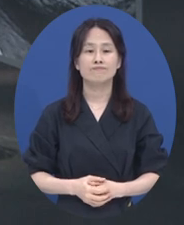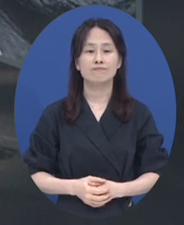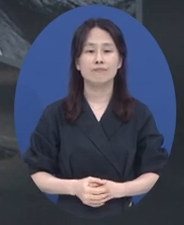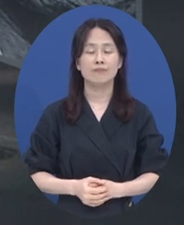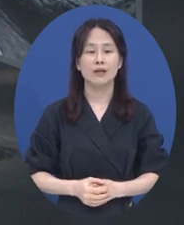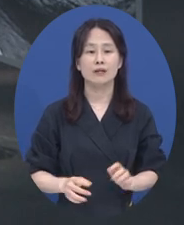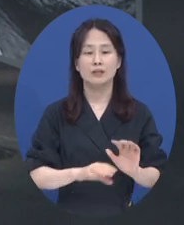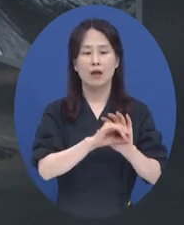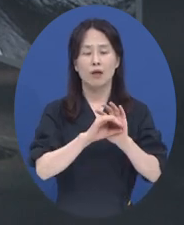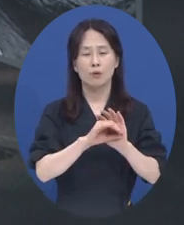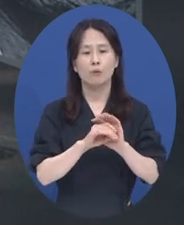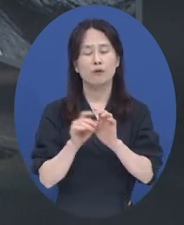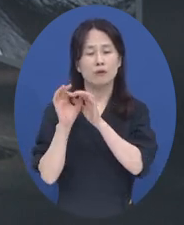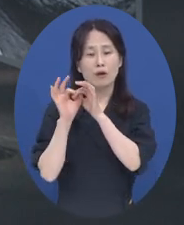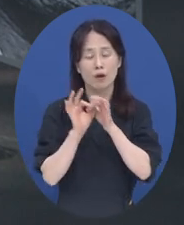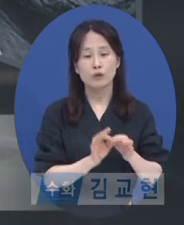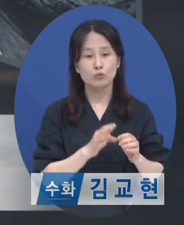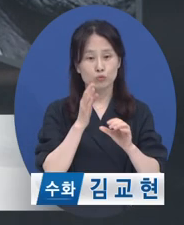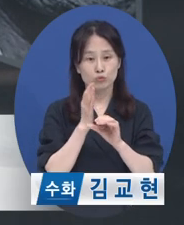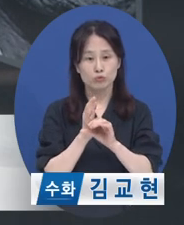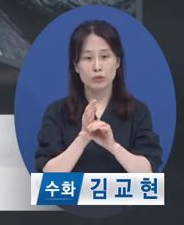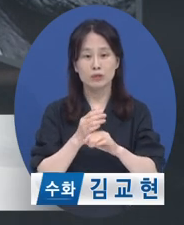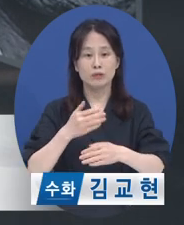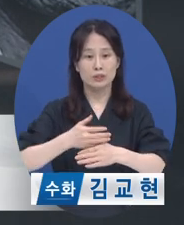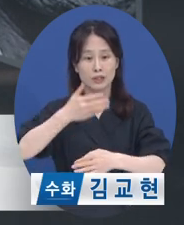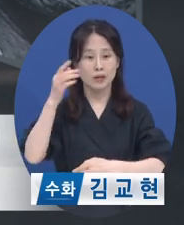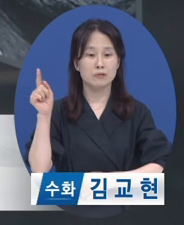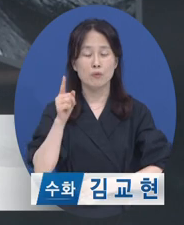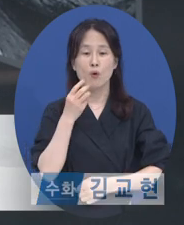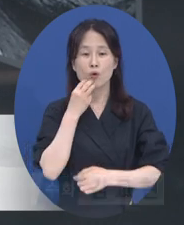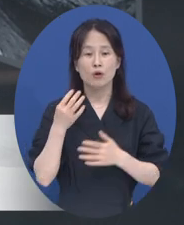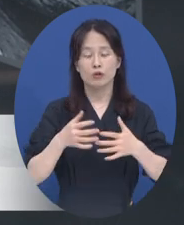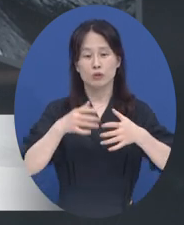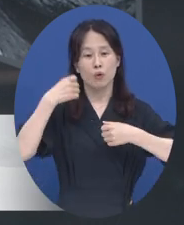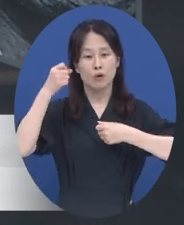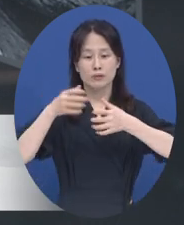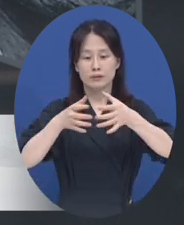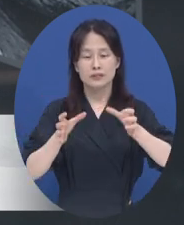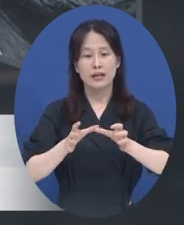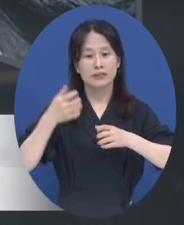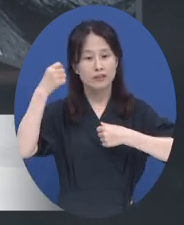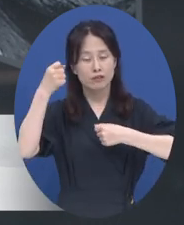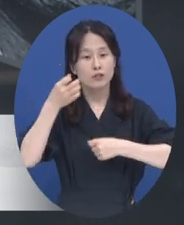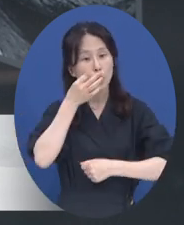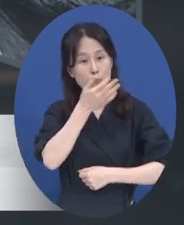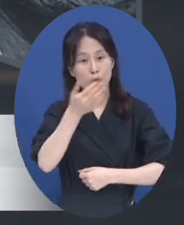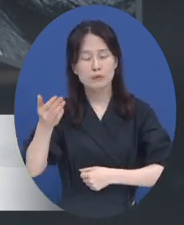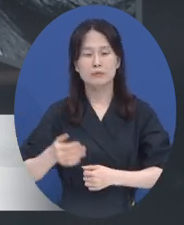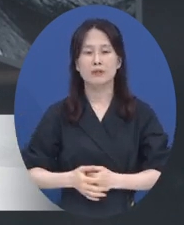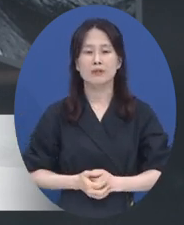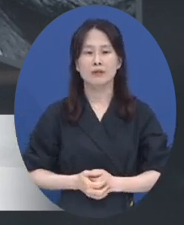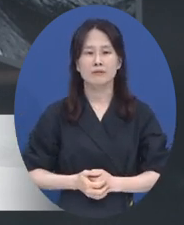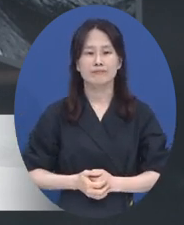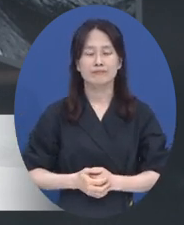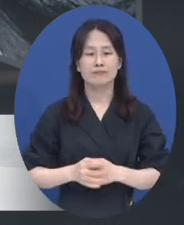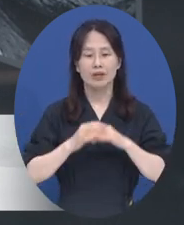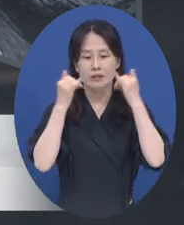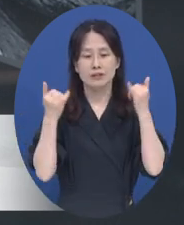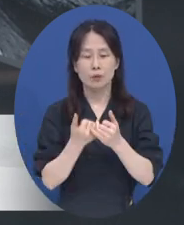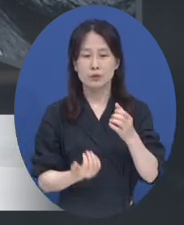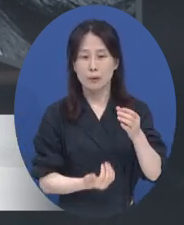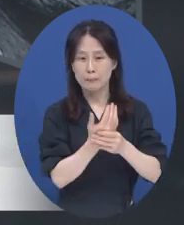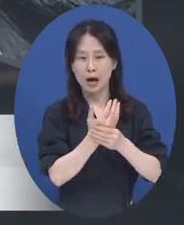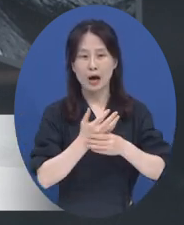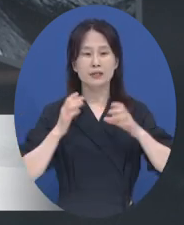오늘은 코로나19란 어려움 속에서 막을 올리는 경기도 극단의 연극 소식 전해드리겠습니다. 요즘 우리 사회에서 일어나고